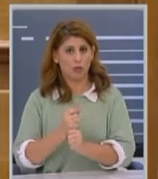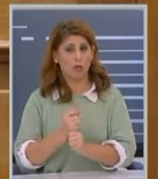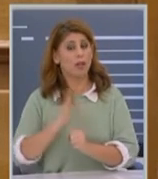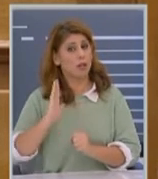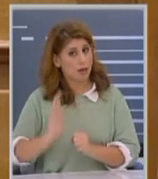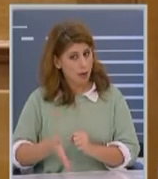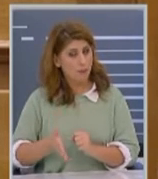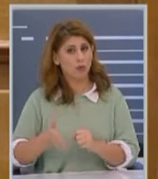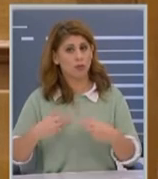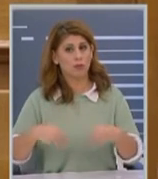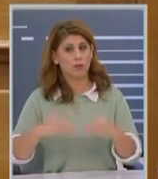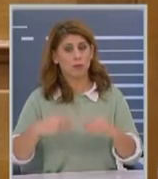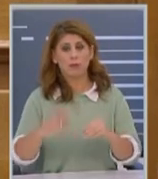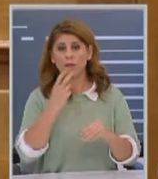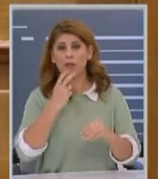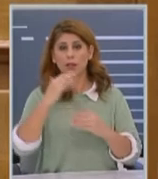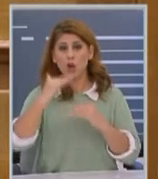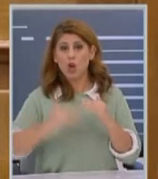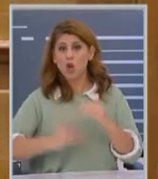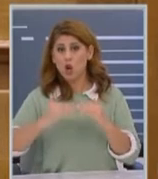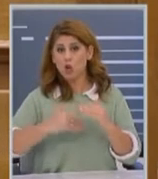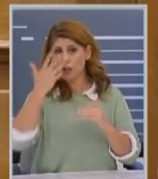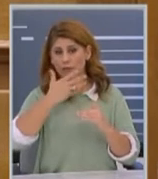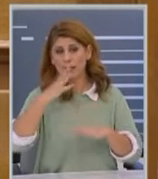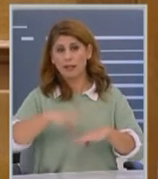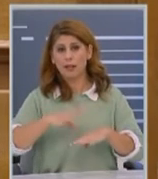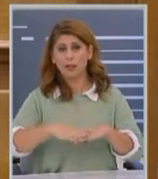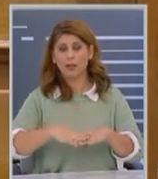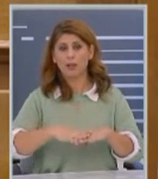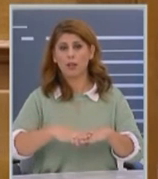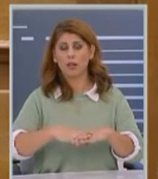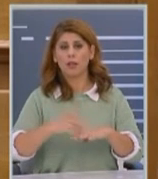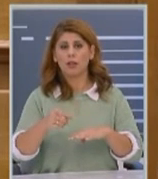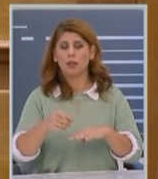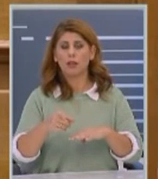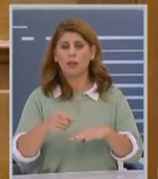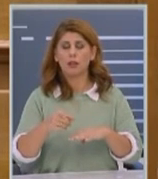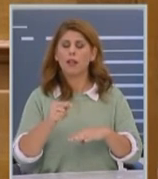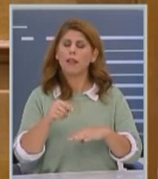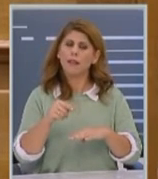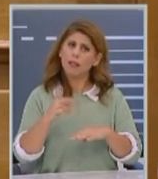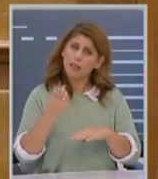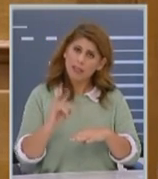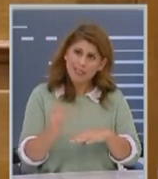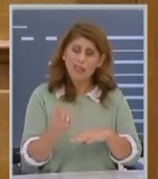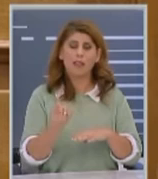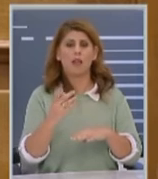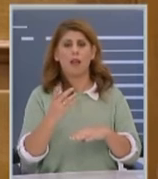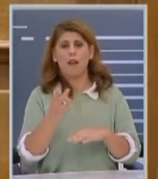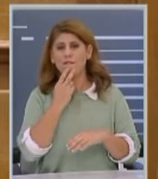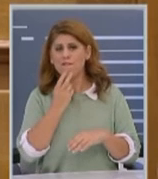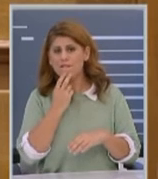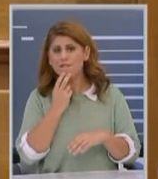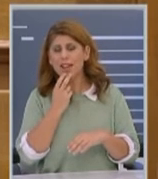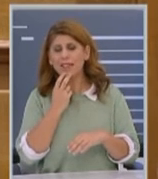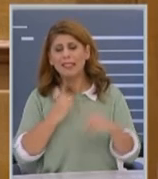να κυκλοφορούν ως φέτα Νότιας Αφρικής και Καναδά ή φέτα στυλ ή φέτα τύπου, ενώ εμείς